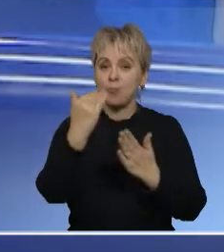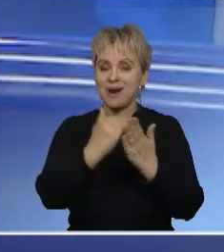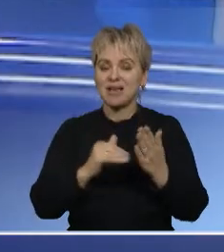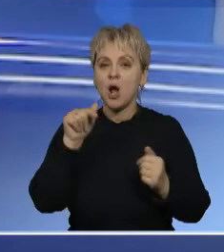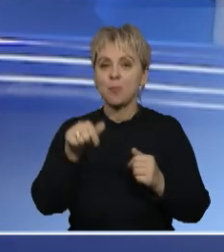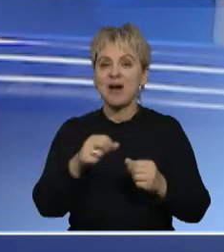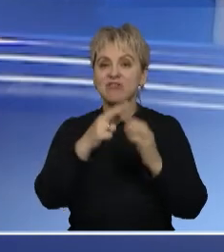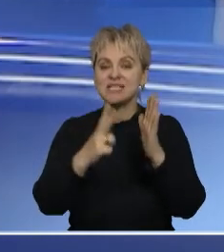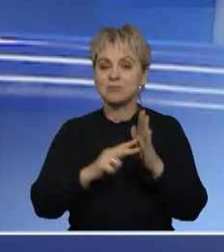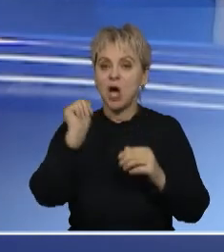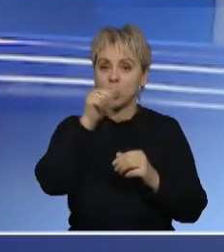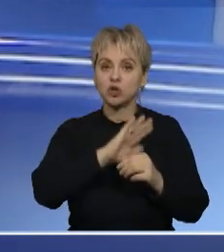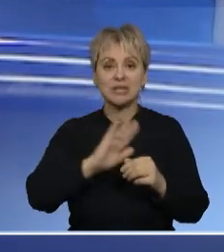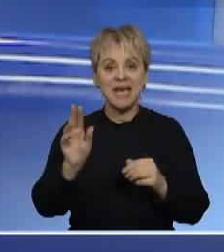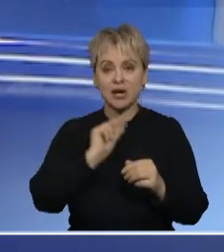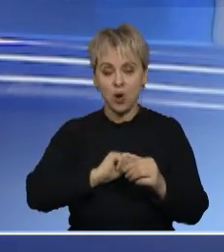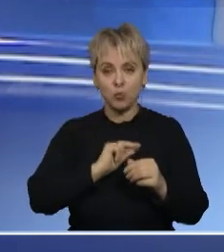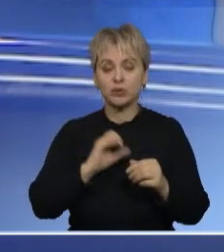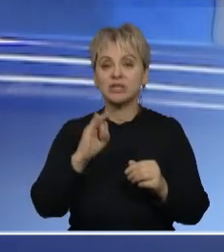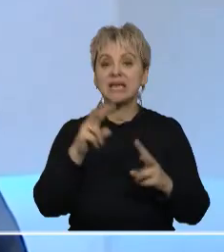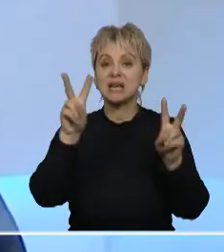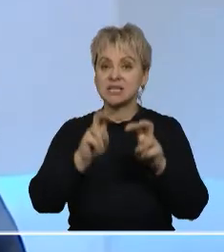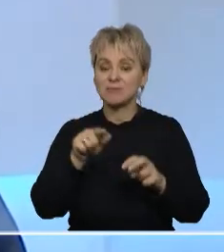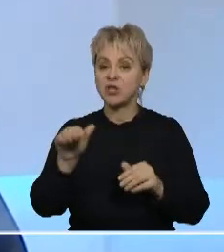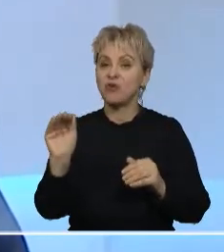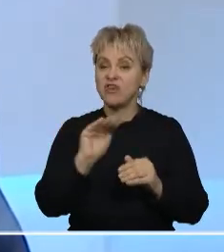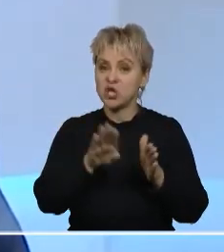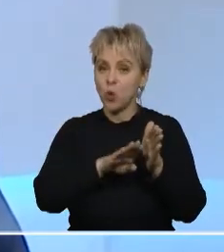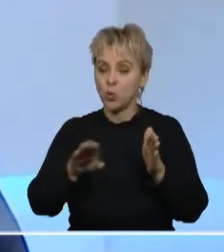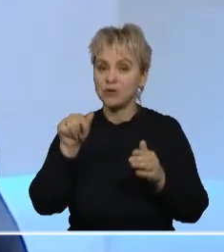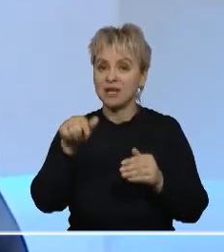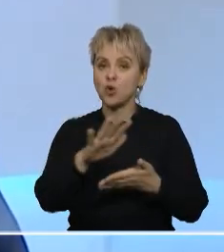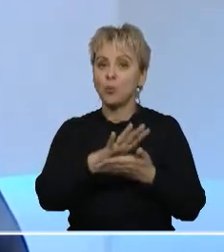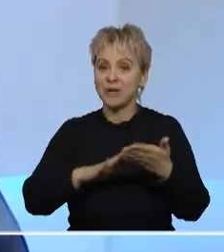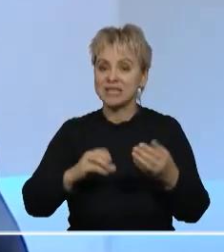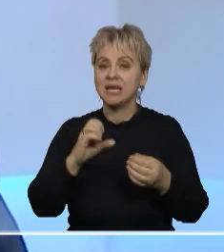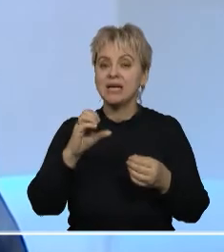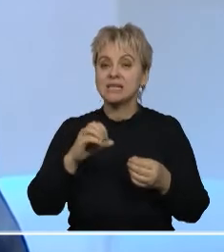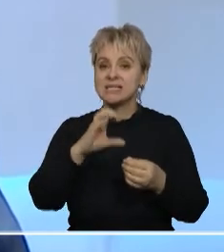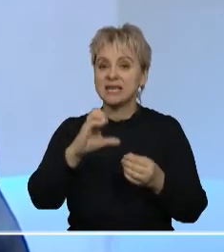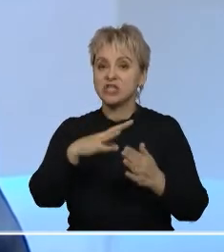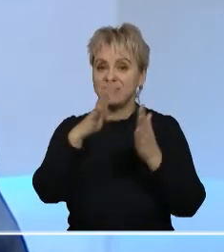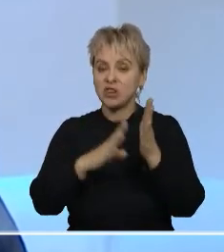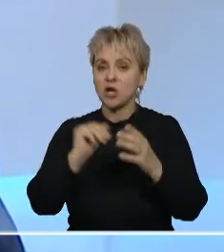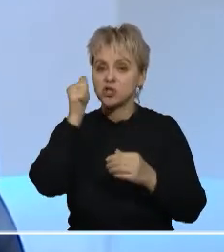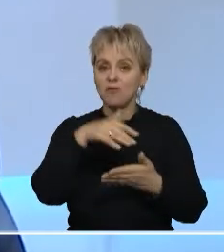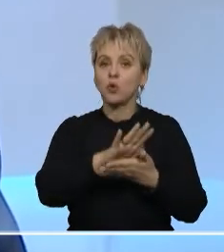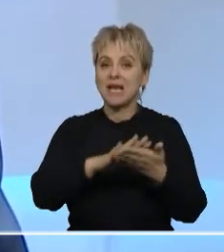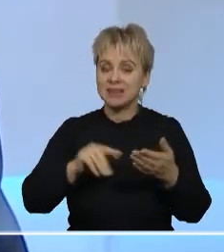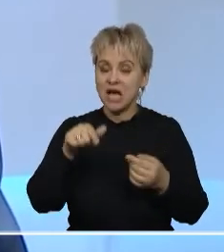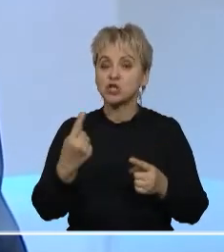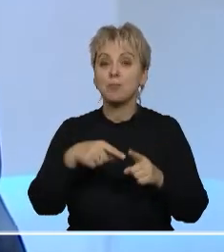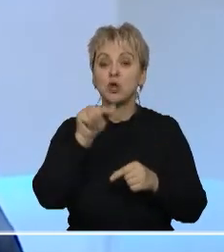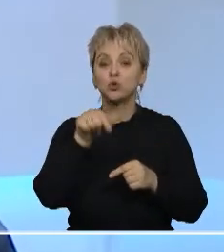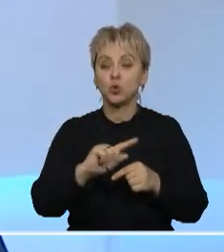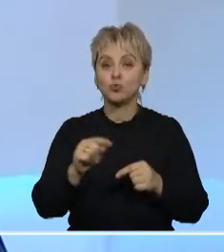она в 2018 году не работает и рассматривается на федеральном уровне, ее продлить с 2019 года и далее. Но даже при